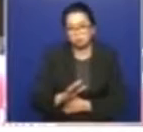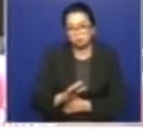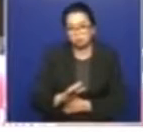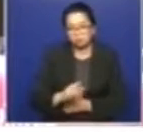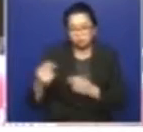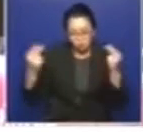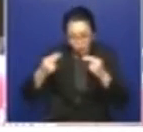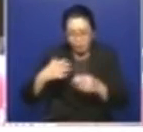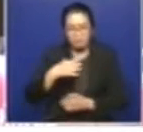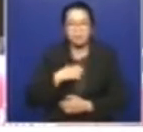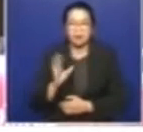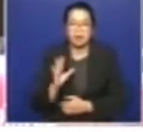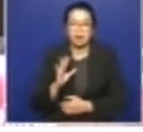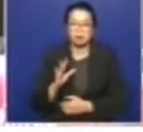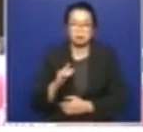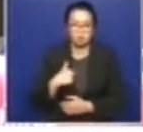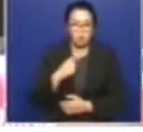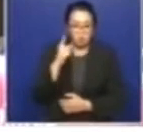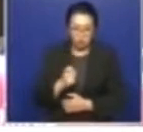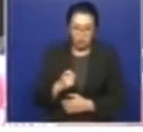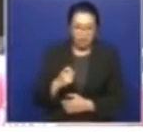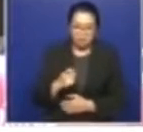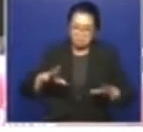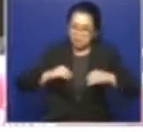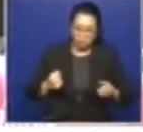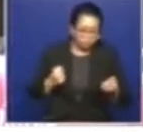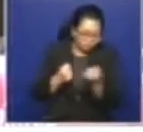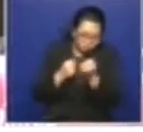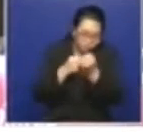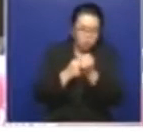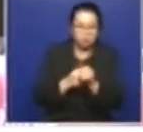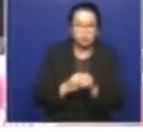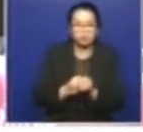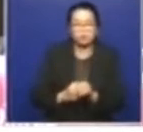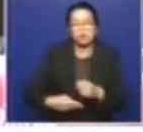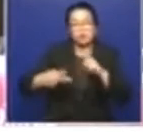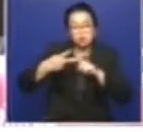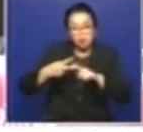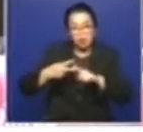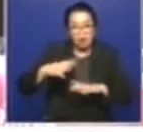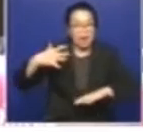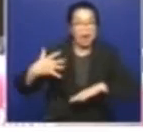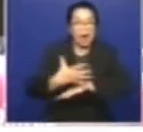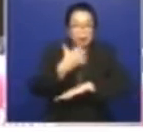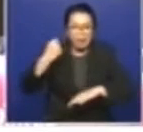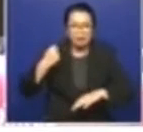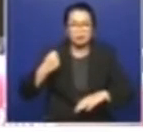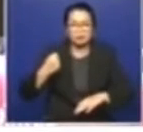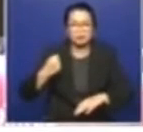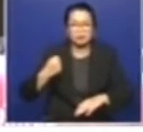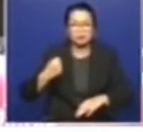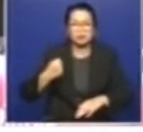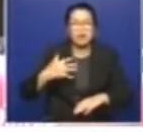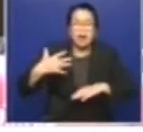ไม่กลัวมันจะสู้สองยึดอำนาจทุกครั้งนี่ยึดในช่วงที่ประเทศมีอยู่มีกิน